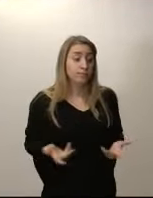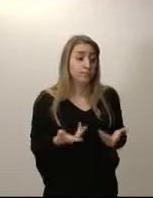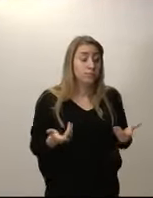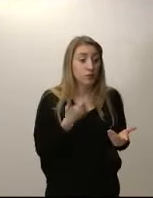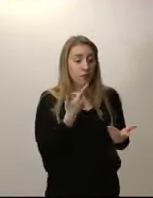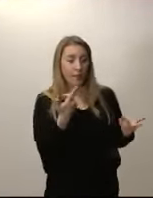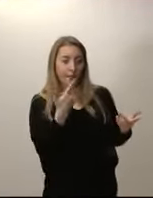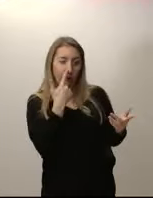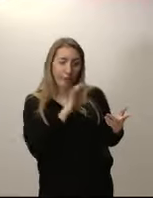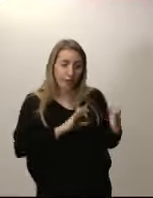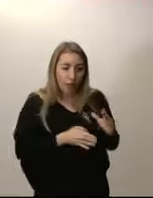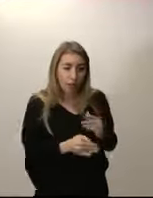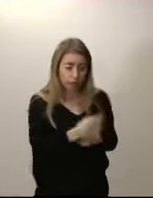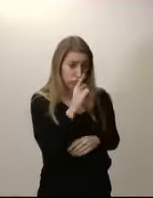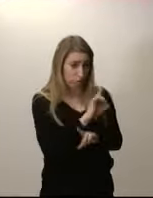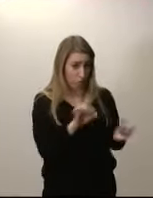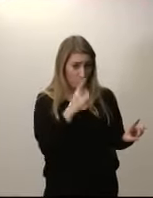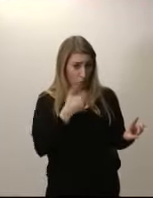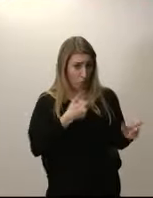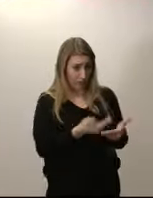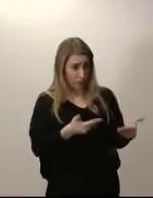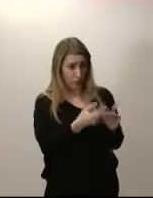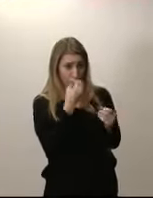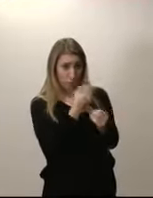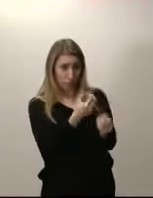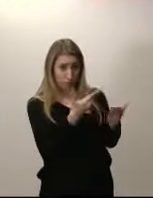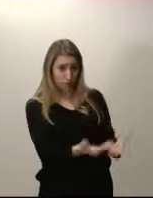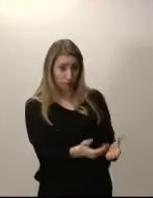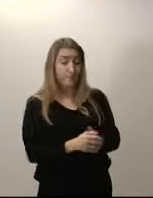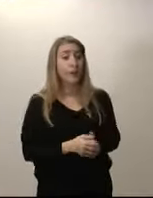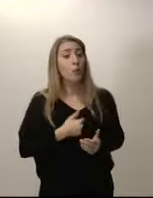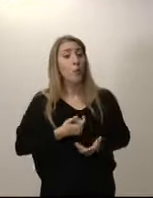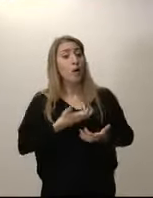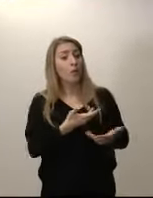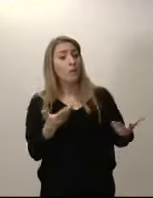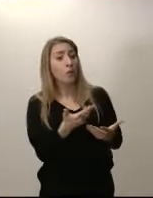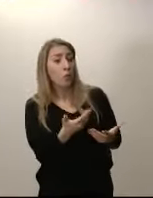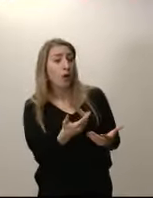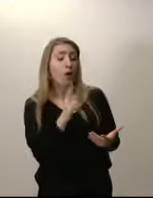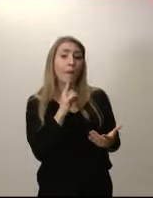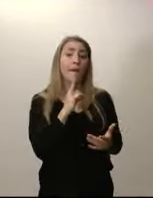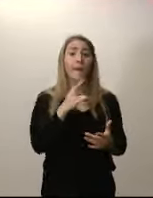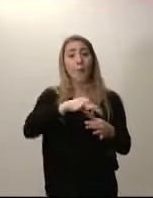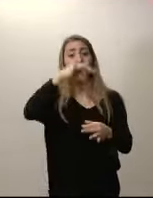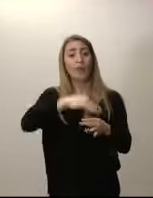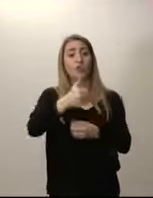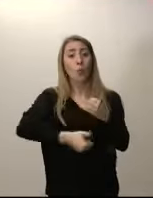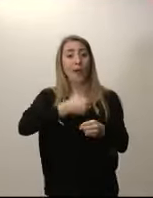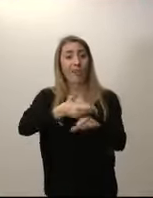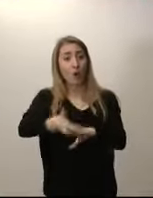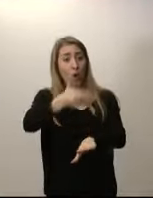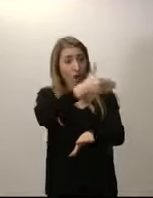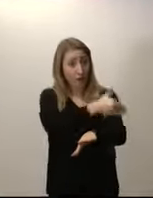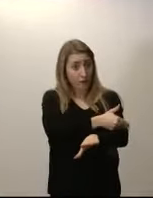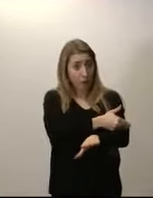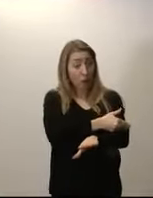Il n'y a aucun calcul là-dessus. Je trouve que c'est très bien. Et ce que je souhaiterais, moi, c'est qu'on ne soit pas obligé de le faire un an avant les élections. Peut-être qu'on pourra le